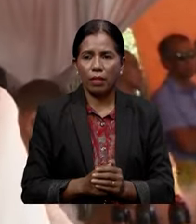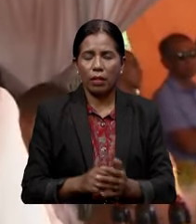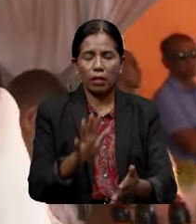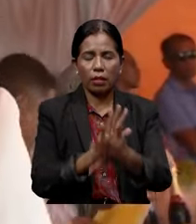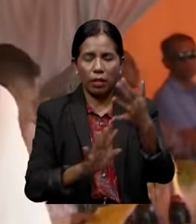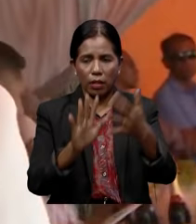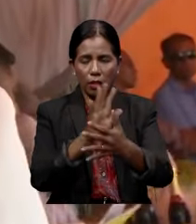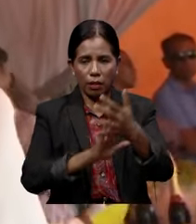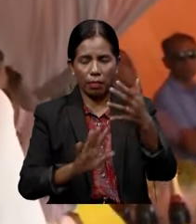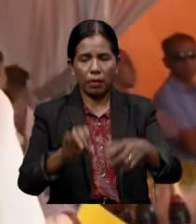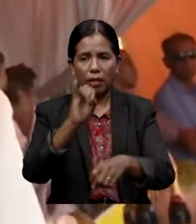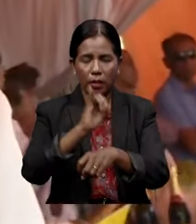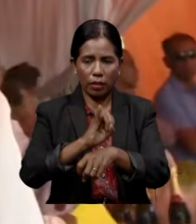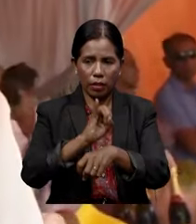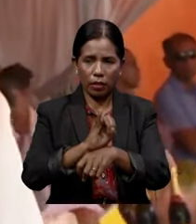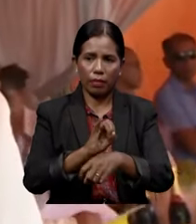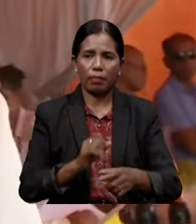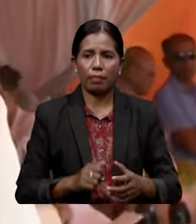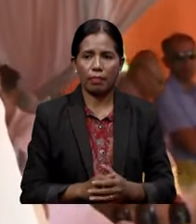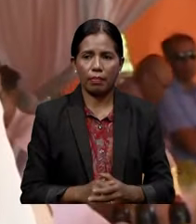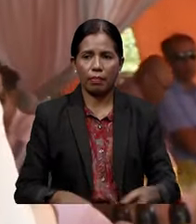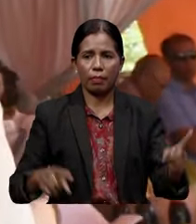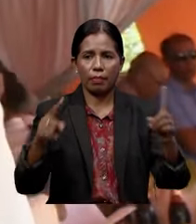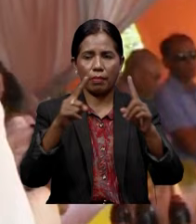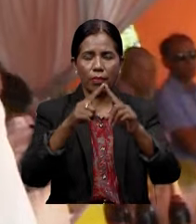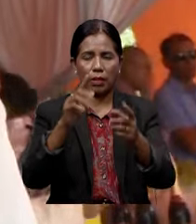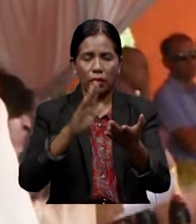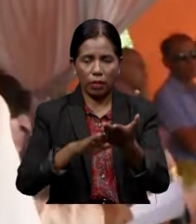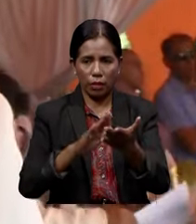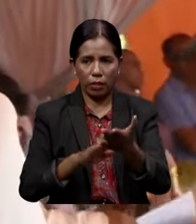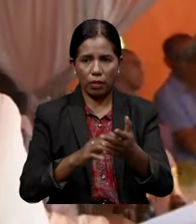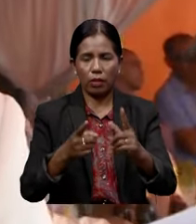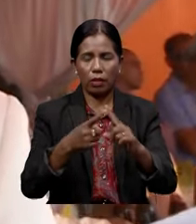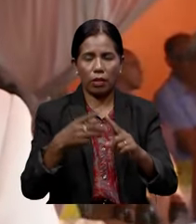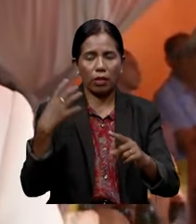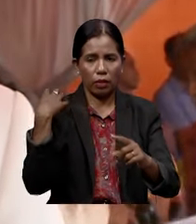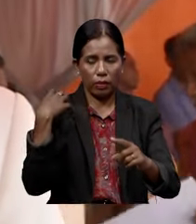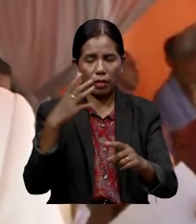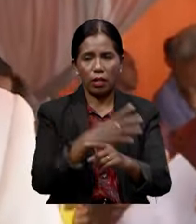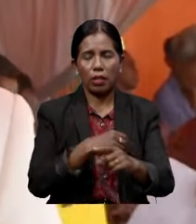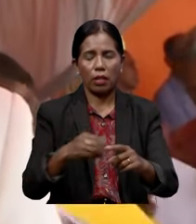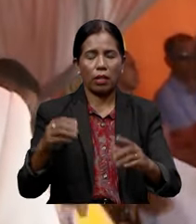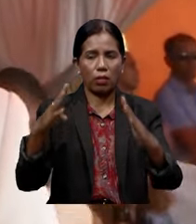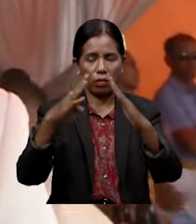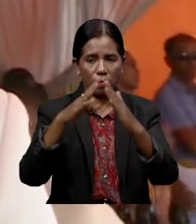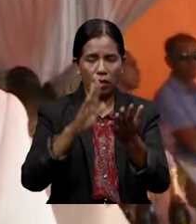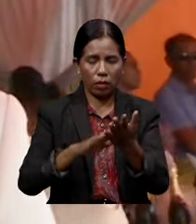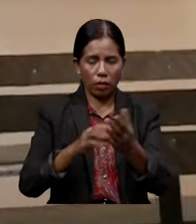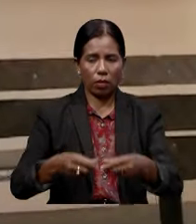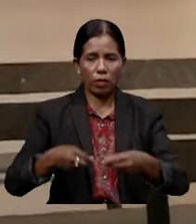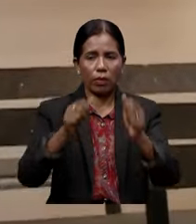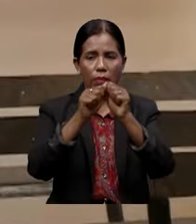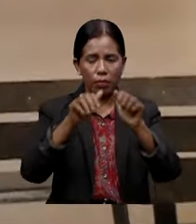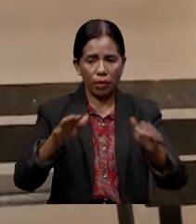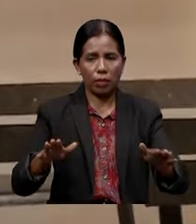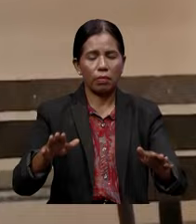inauguração inaugura ba escola edifício escola ninian ha foi info benção ba